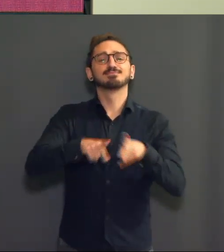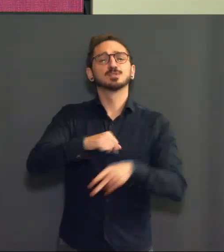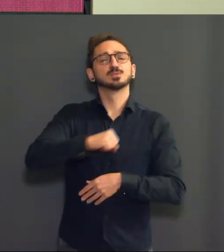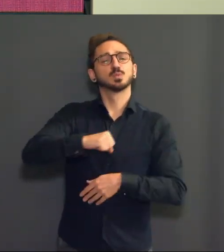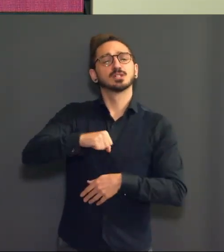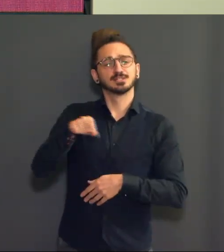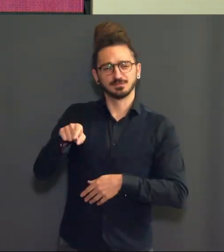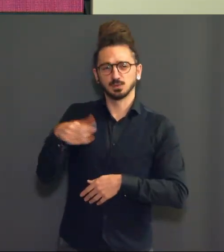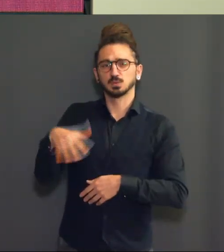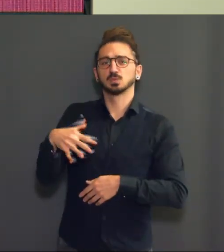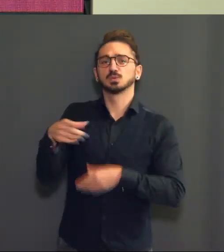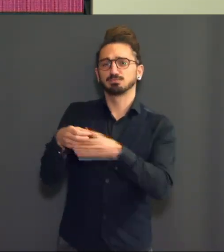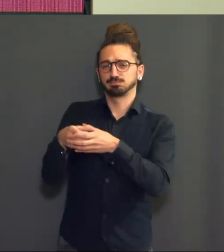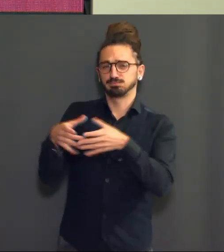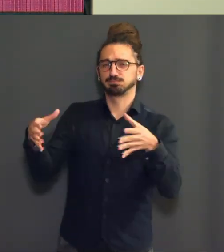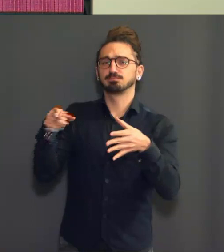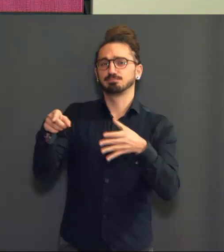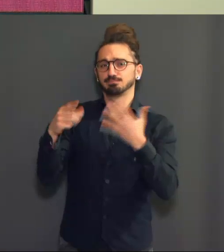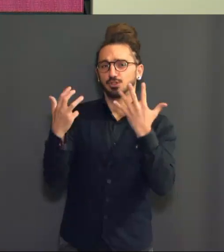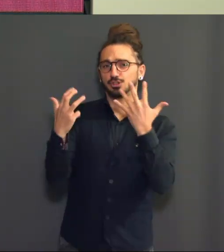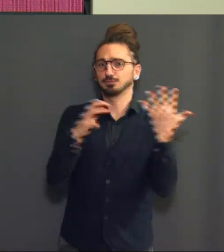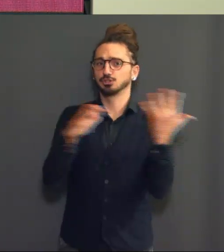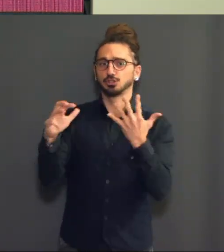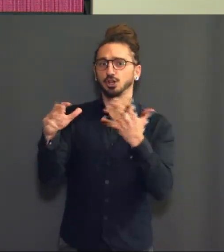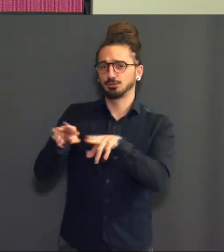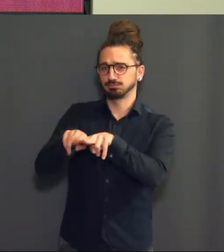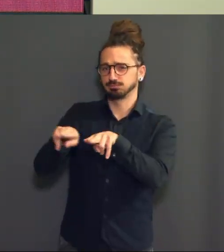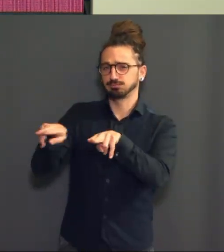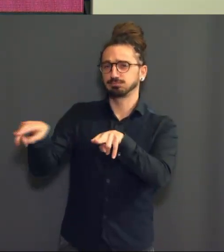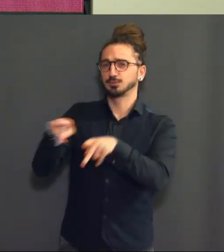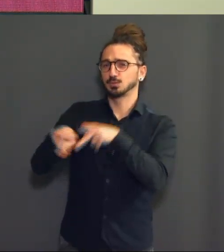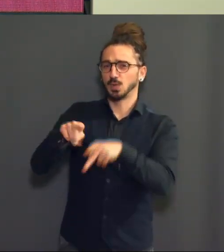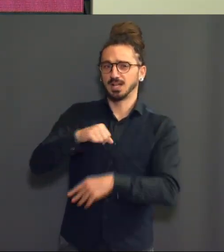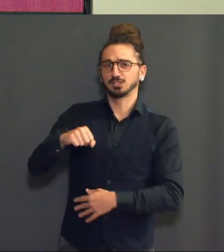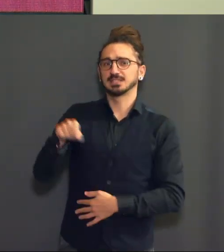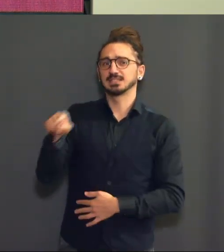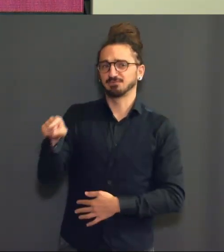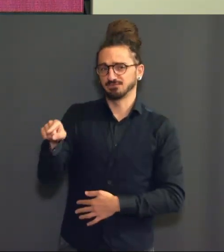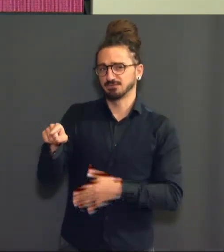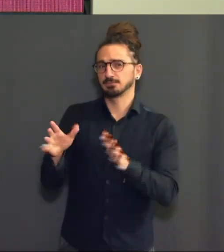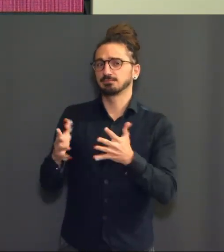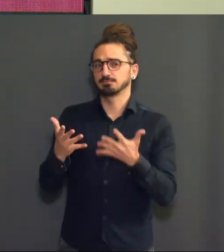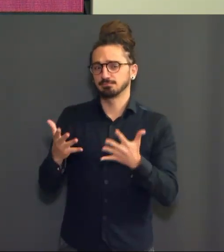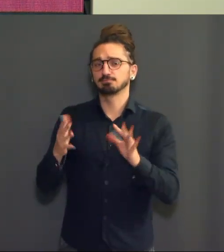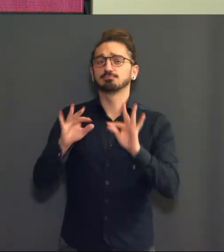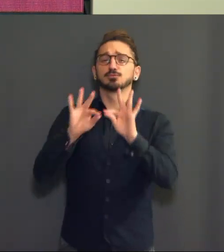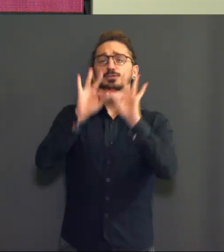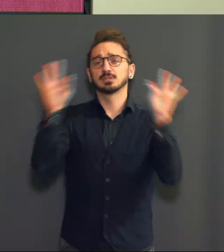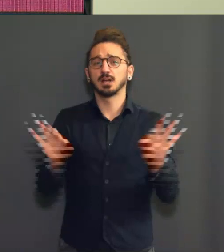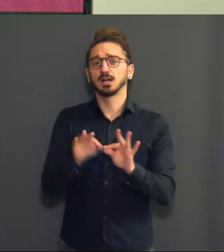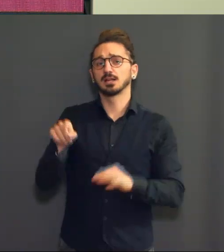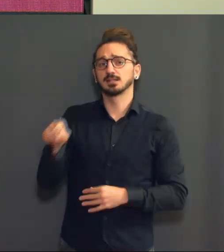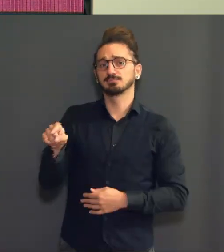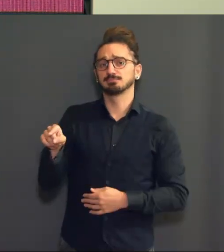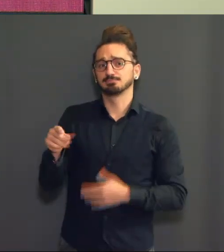autour des 900 lits depuis plusieurs jours, ce qui fait qu'au total, patients Covid et non Covid, nous avons en permanence plus